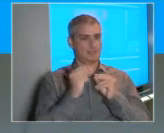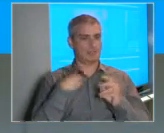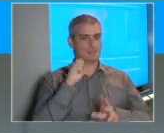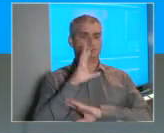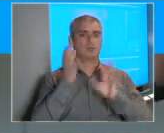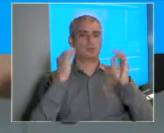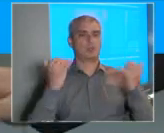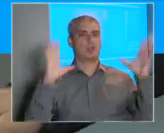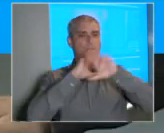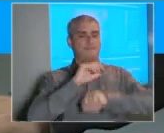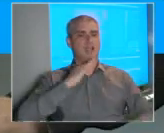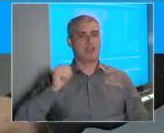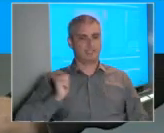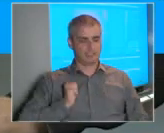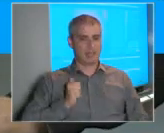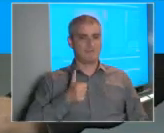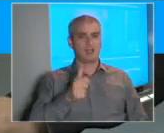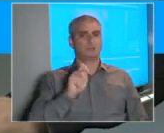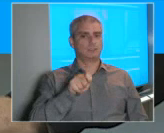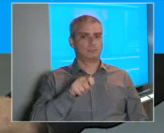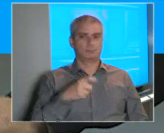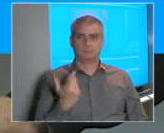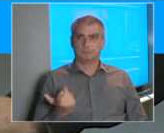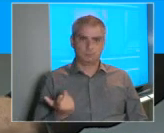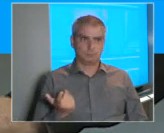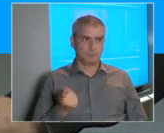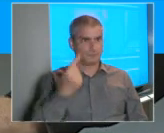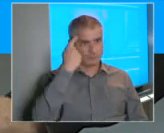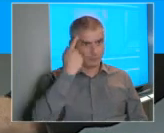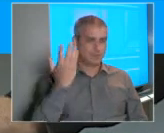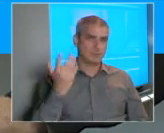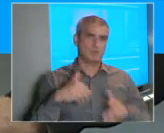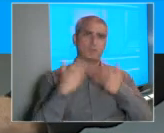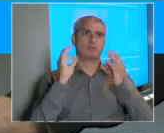במשדר המיוחד הערב של גלי צהל וערוץ כנסת. טוב, את